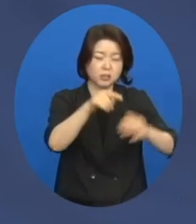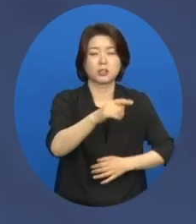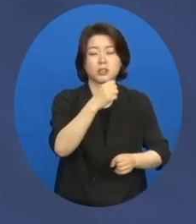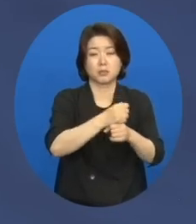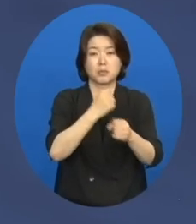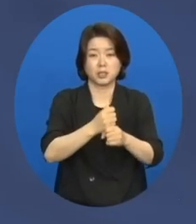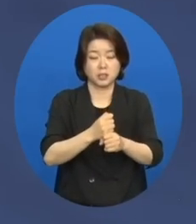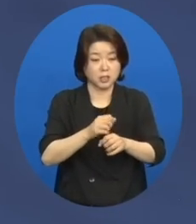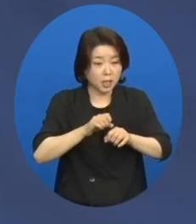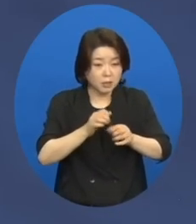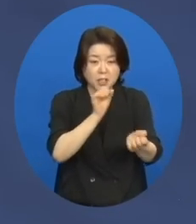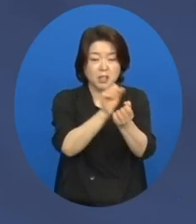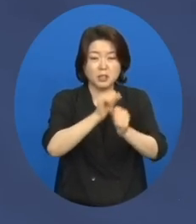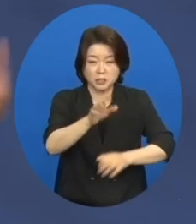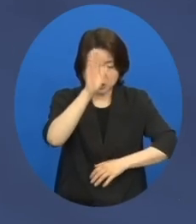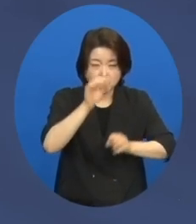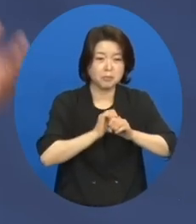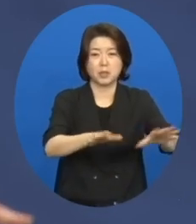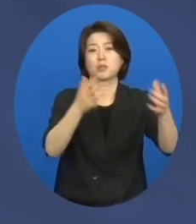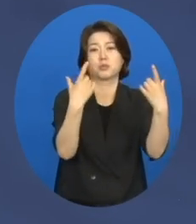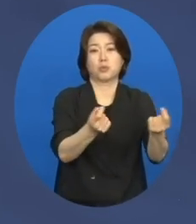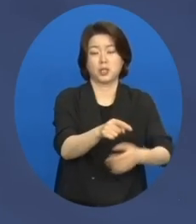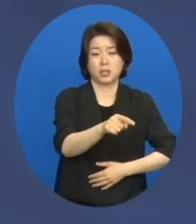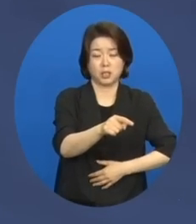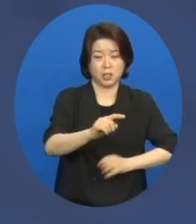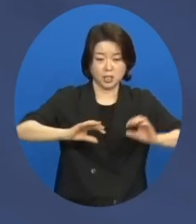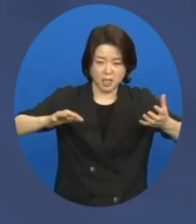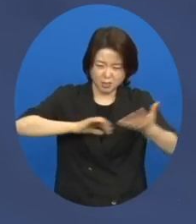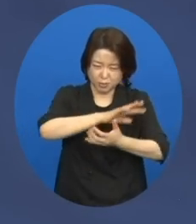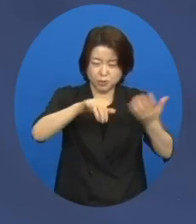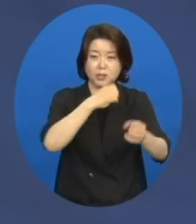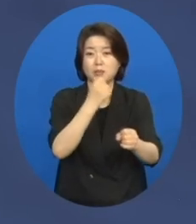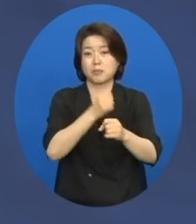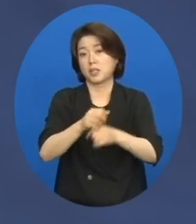퍼진 연병이다. 세상을 소란케 하는 자들이다.